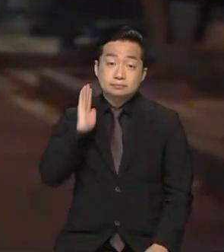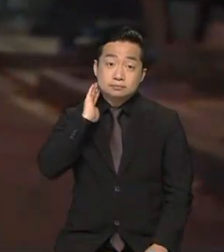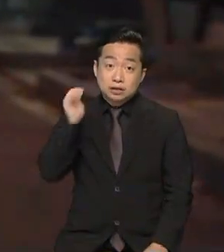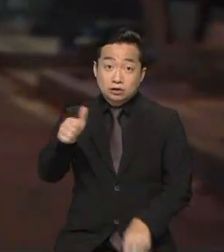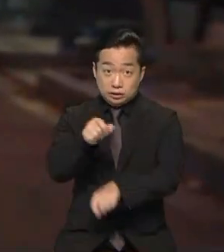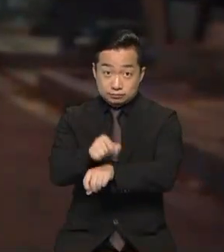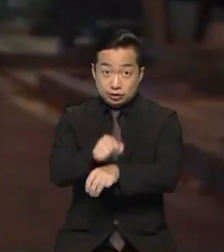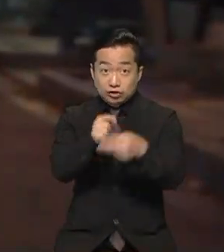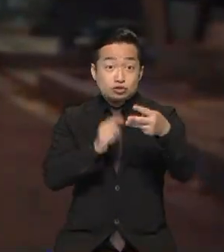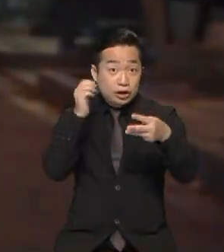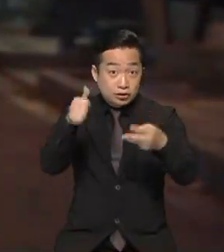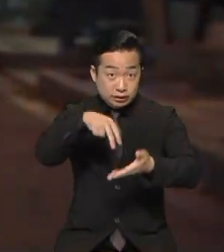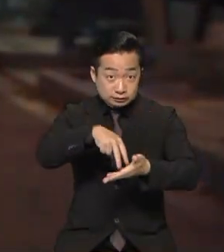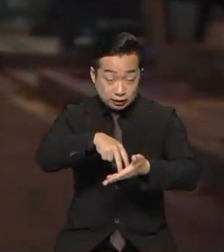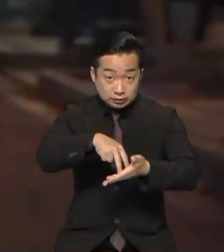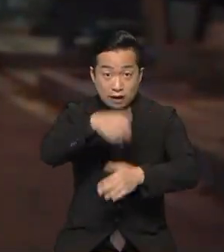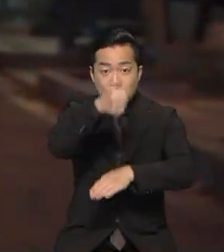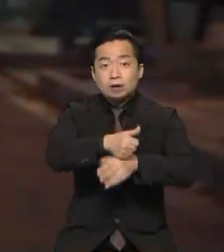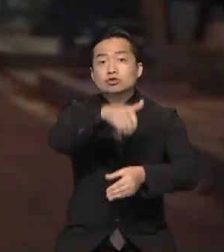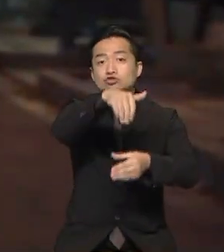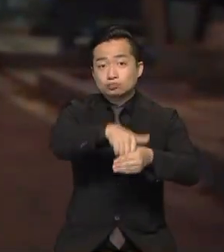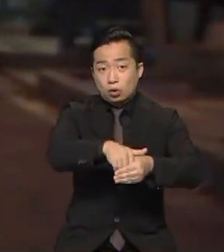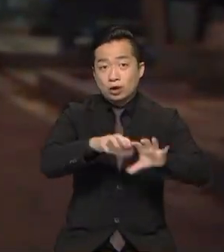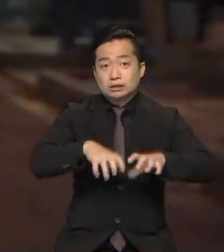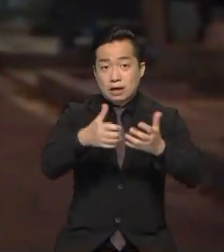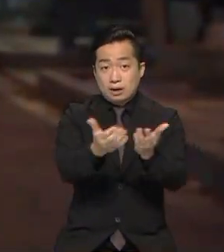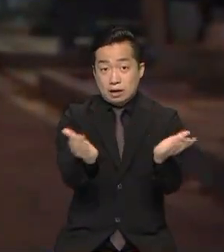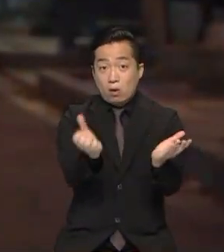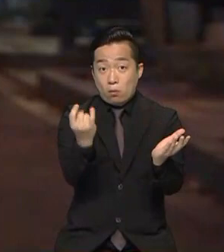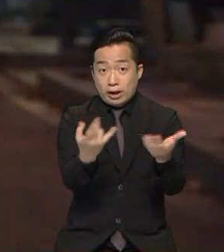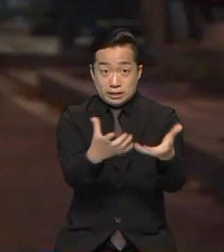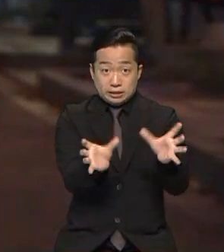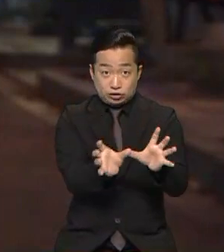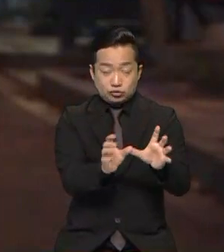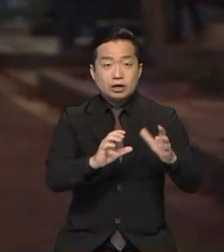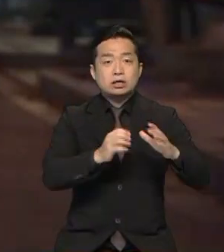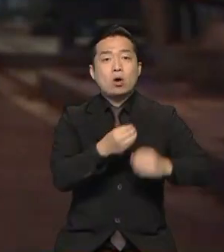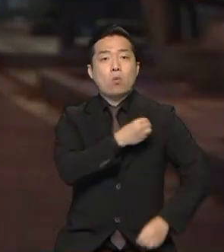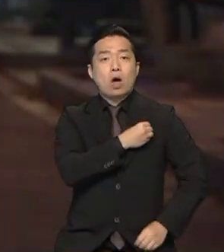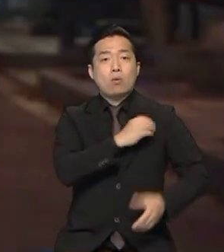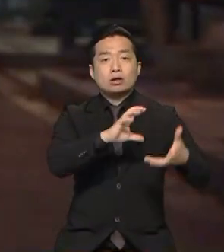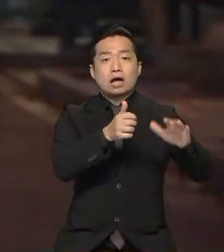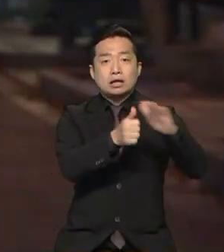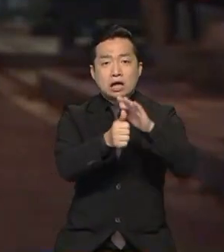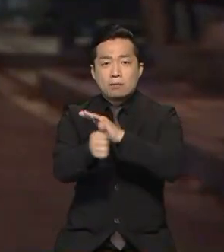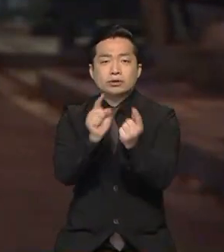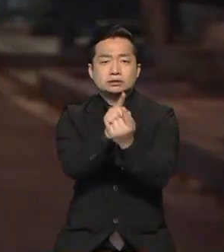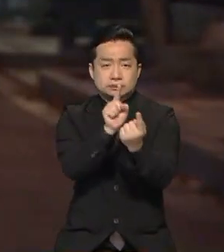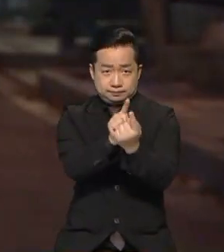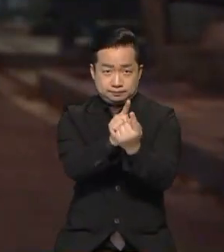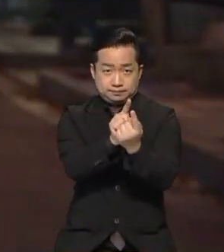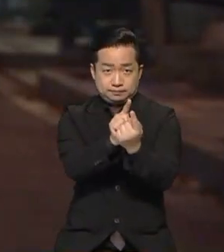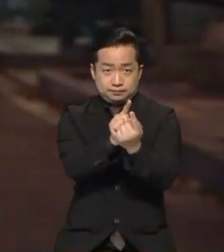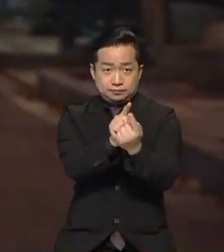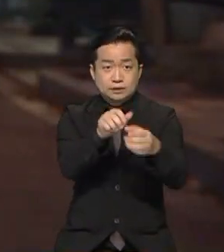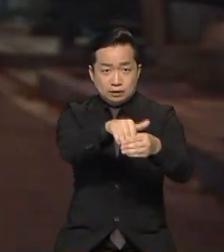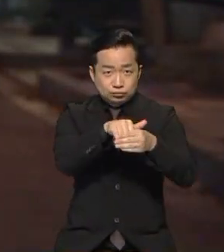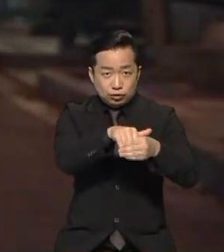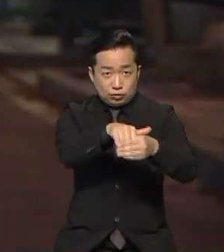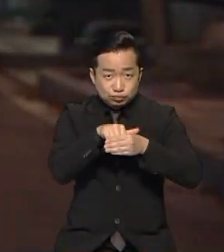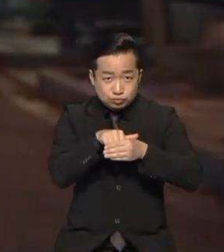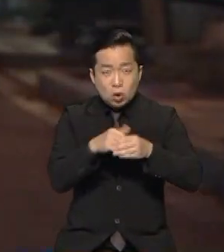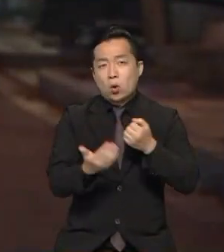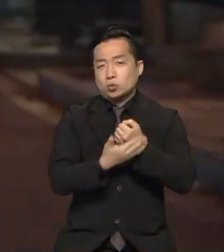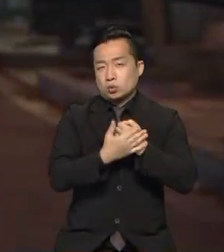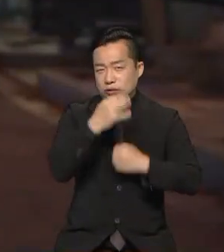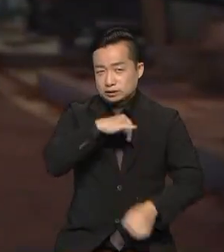대통령실은 윤 대통령이 최종 투표를 하게 될 세계 박람회 기구 각국 대표들을 직접 만나는 만큼 부동표 확보에 큰 도움이